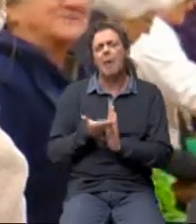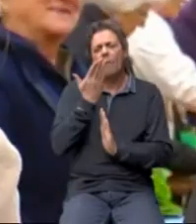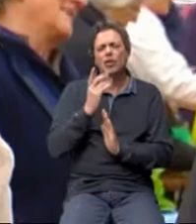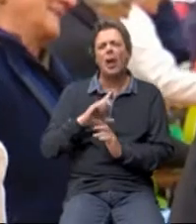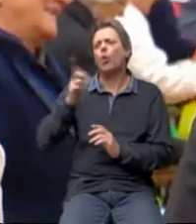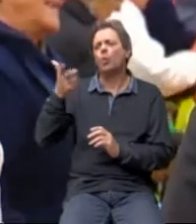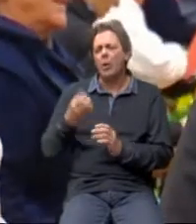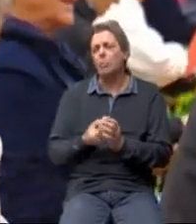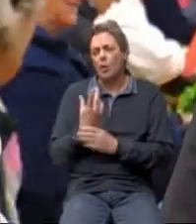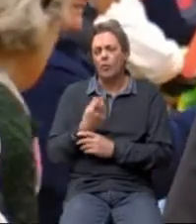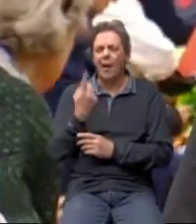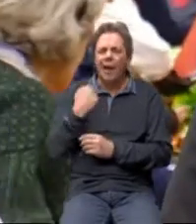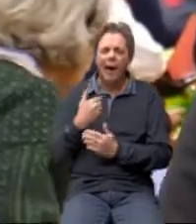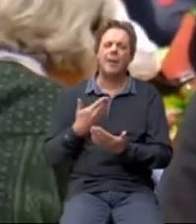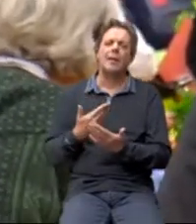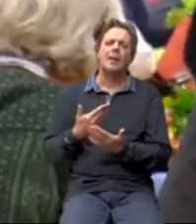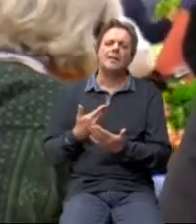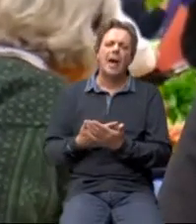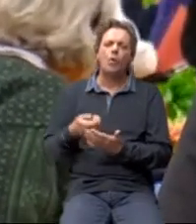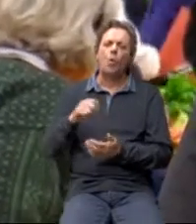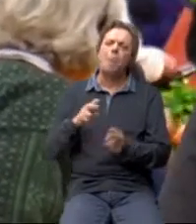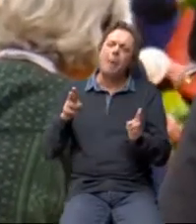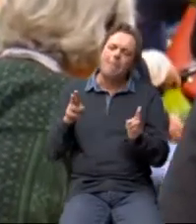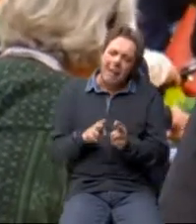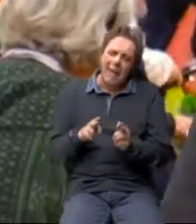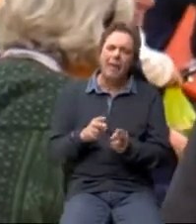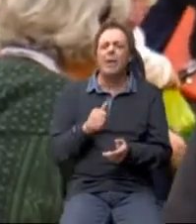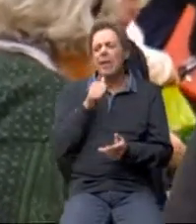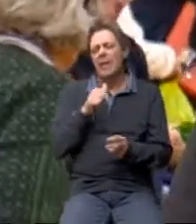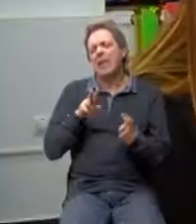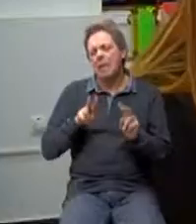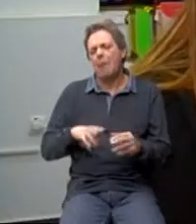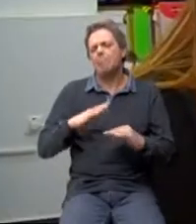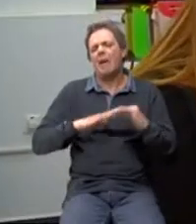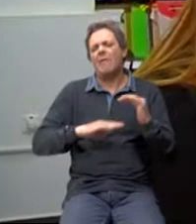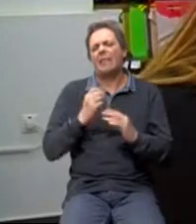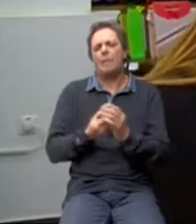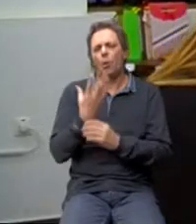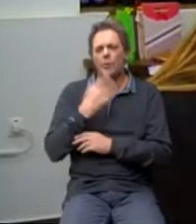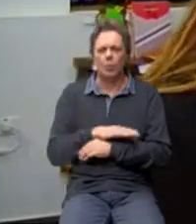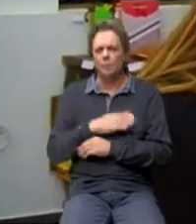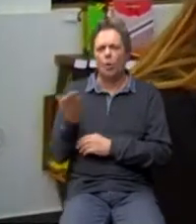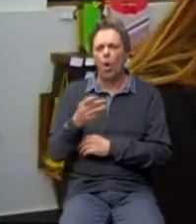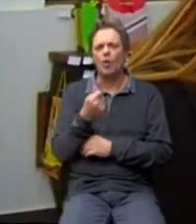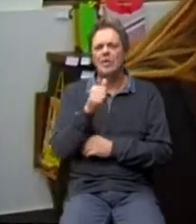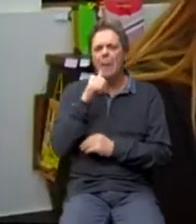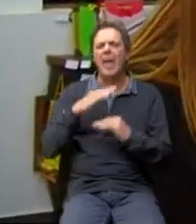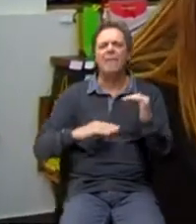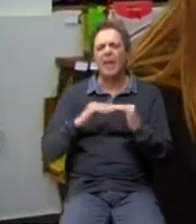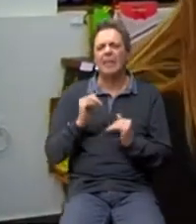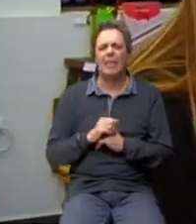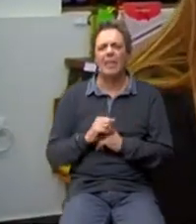ovih drugih proizvoda, ali zato rađe kupim manje pa onda imam kvalitetu. Odnos cijene i kvalitete